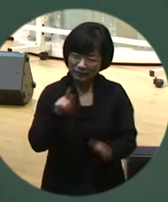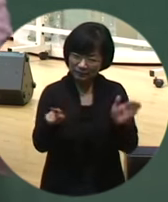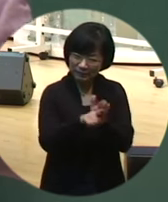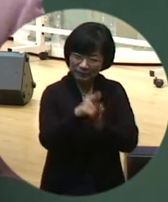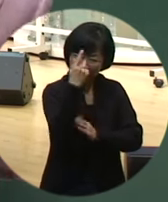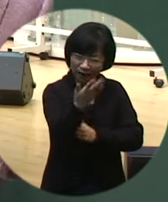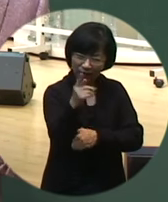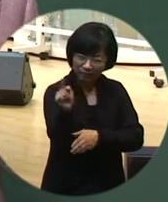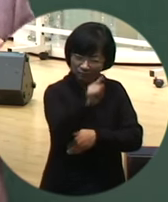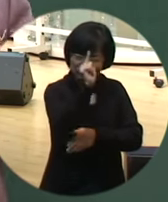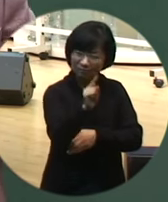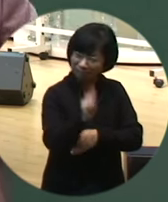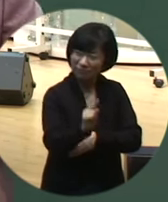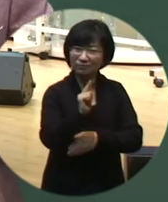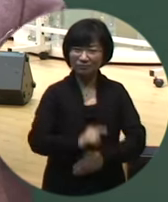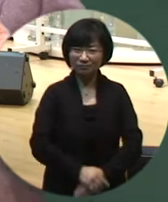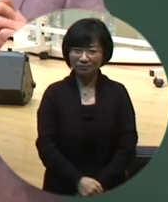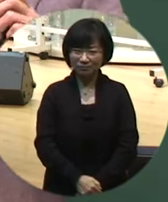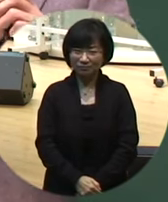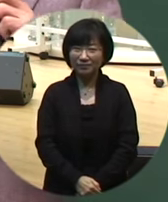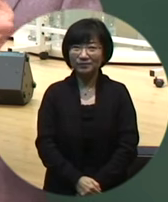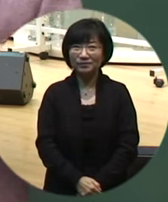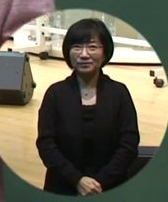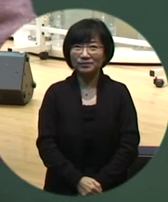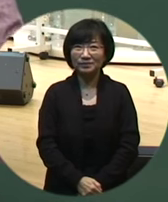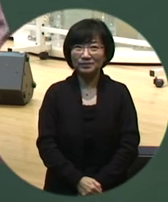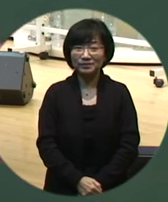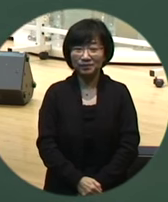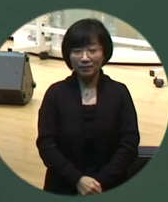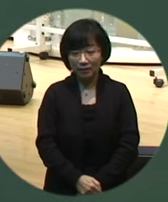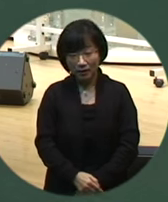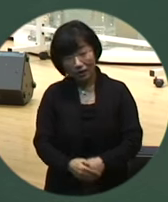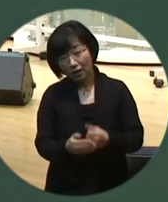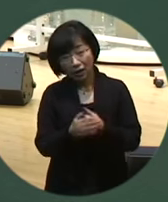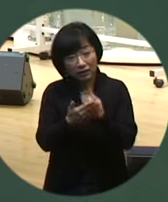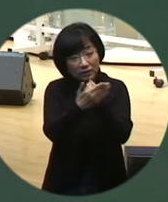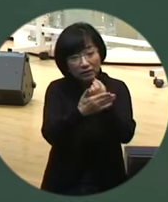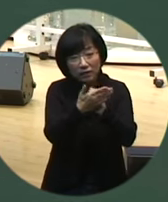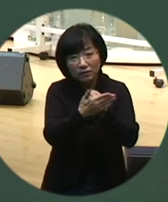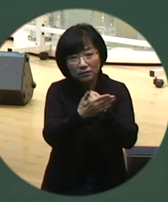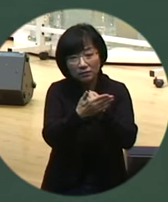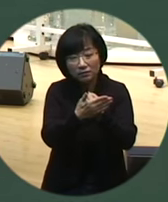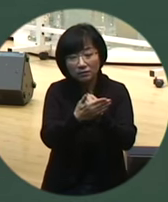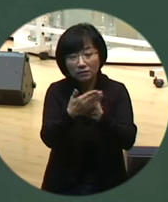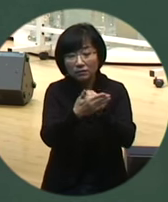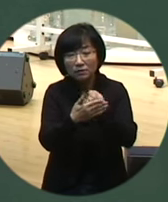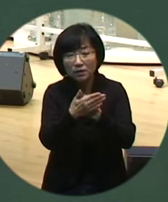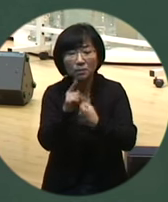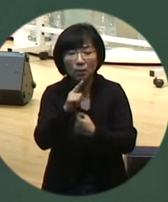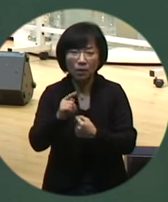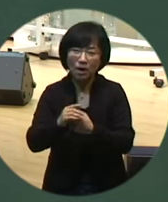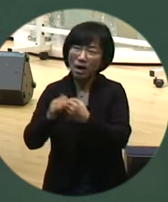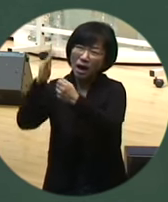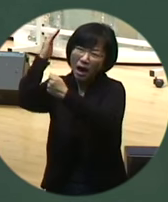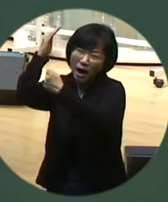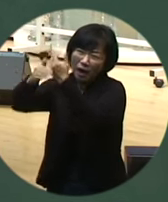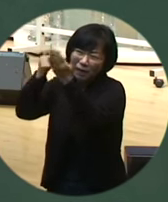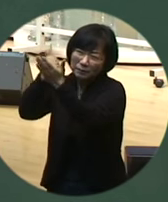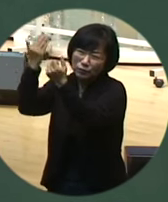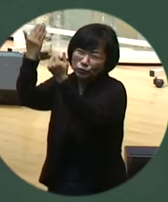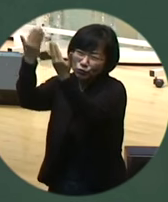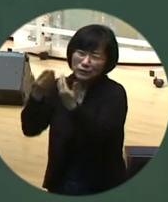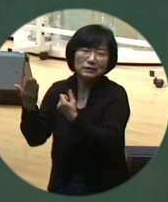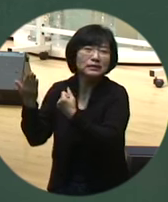but how can we find this truly believable? 그 은혜를 따라 믿음 으로 말미암아 구원을 얻었나니 이것이 너희에게서 난 것이